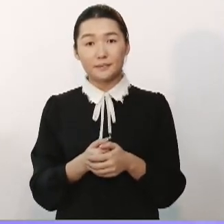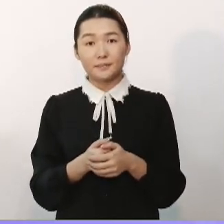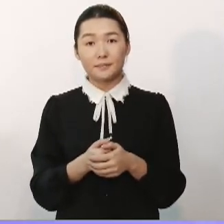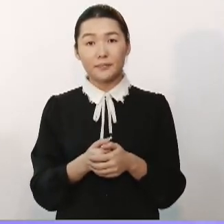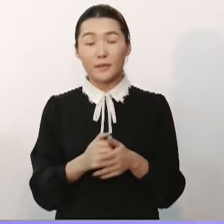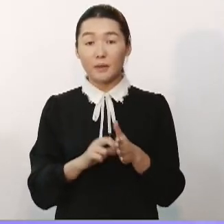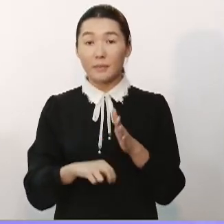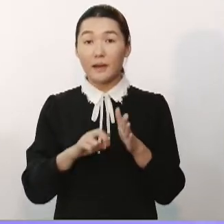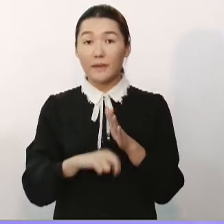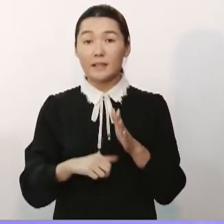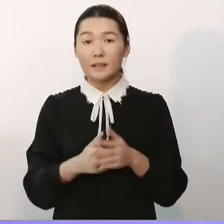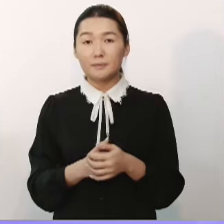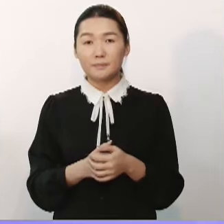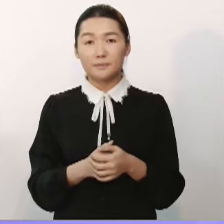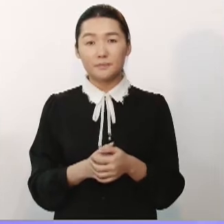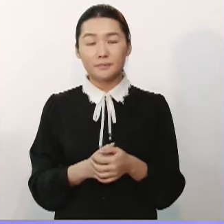проверять. Проверьте.